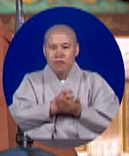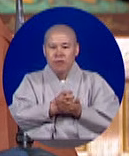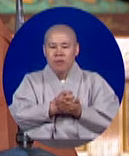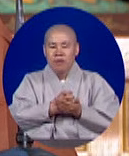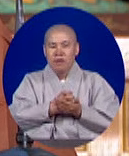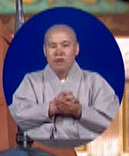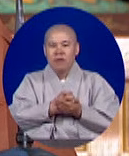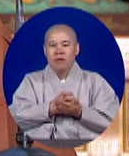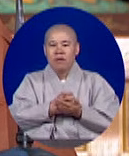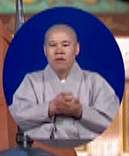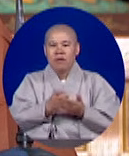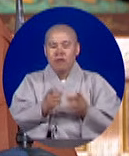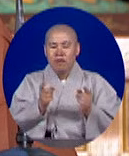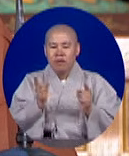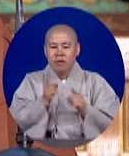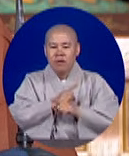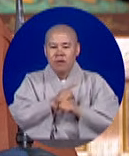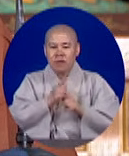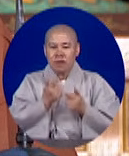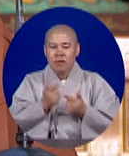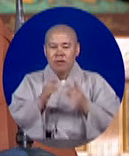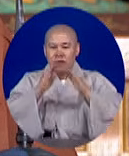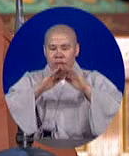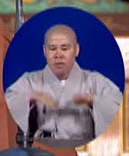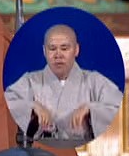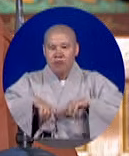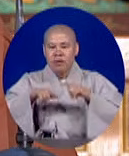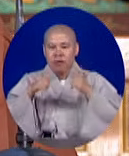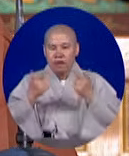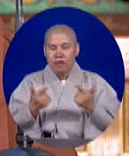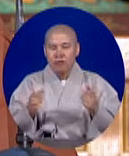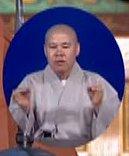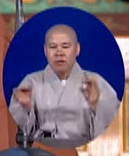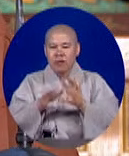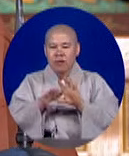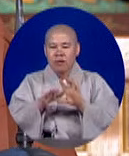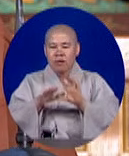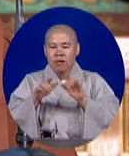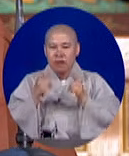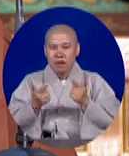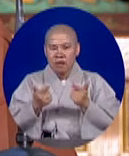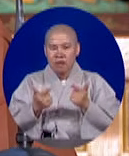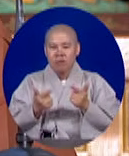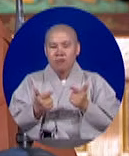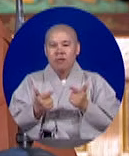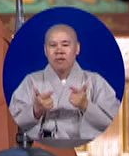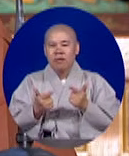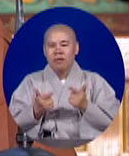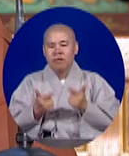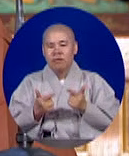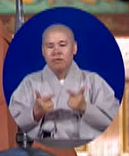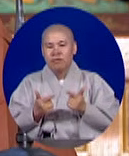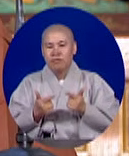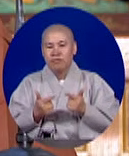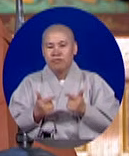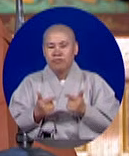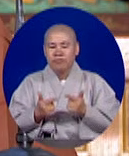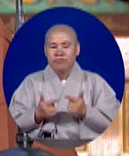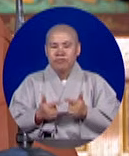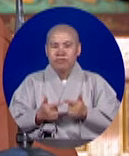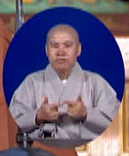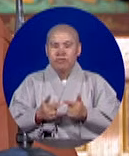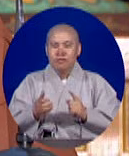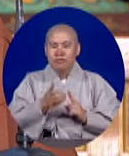법은 계멸하지 않아요. 무너질 계자 없어질 멸자가 있죠. 계멸을 안 한다. 제일의 법은.